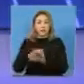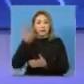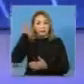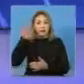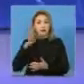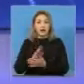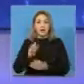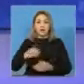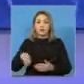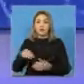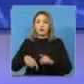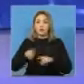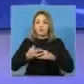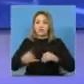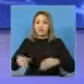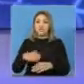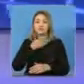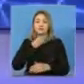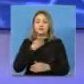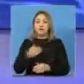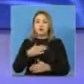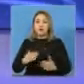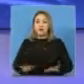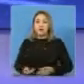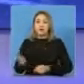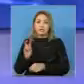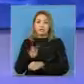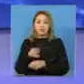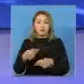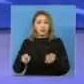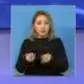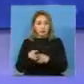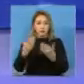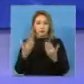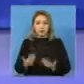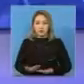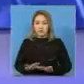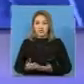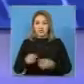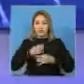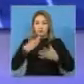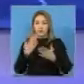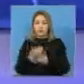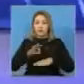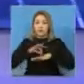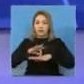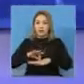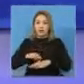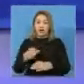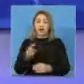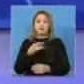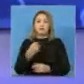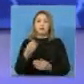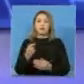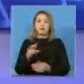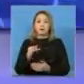қаламгерлер, хәкімнің туған жері Семей өңірінен меймандар келді. Сонымен бірге бүгін өңірде дәстүрлі әдебиет форумы өтті. Әдебиет, рух,